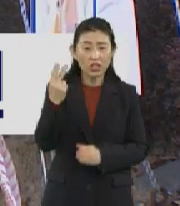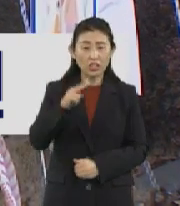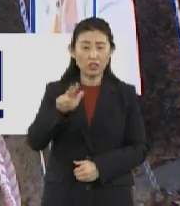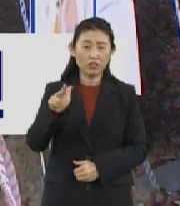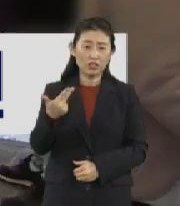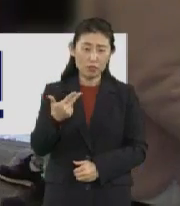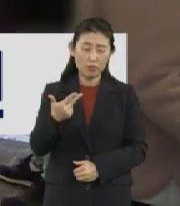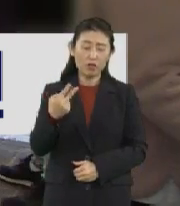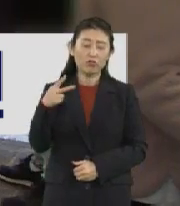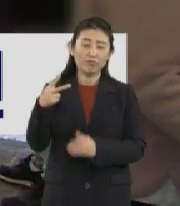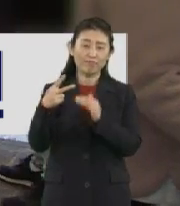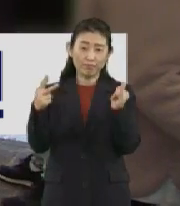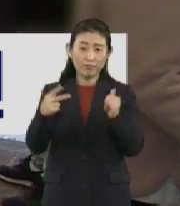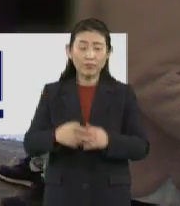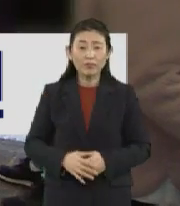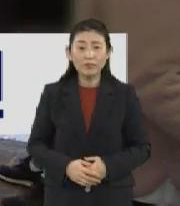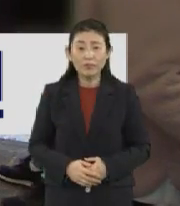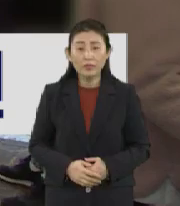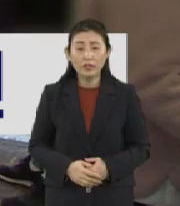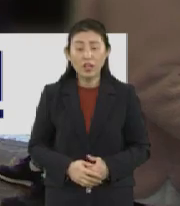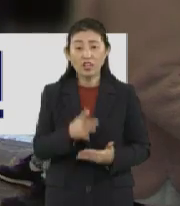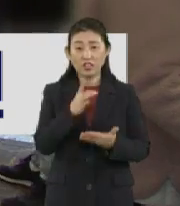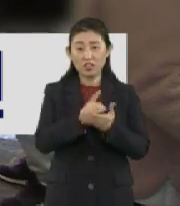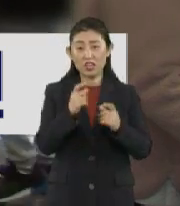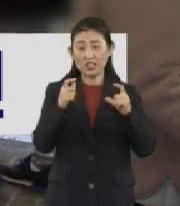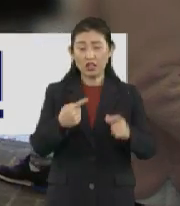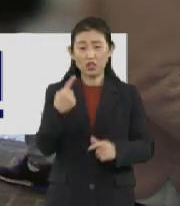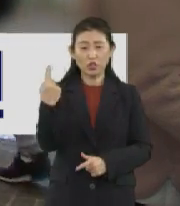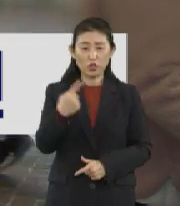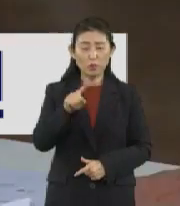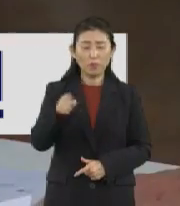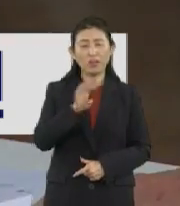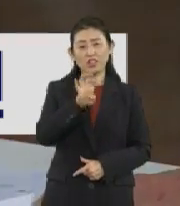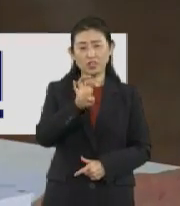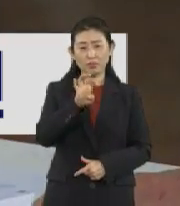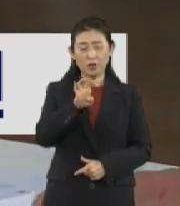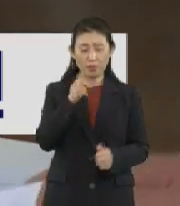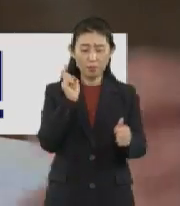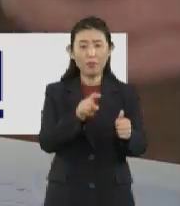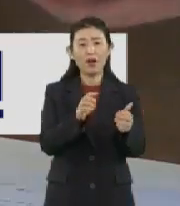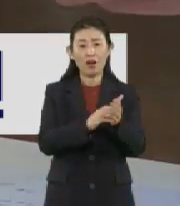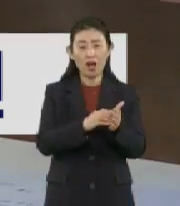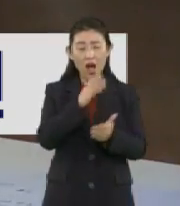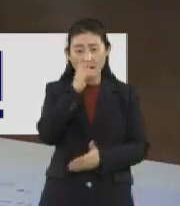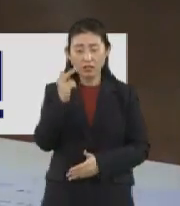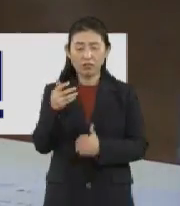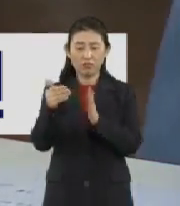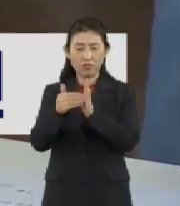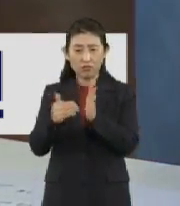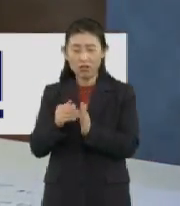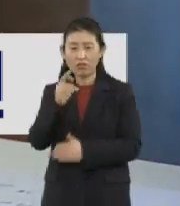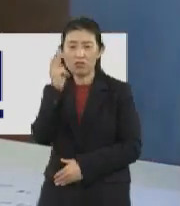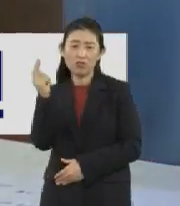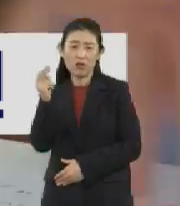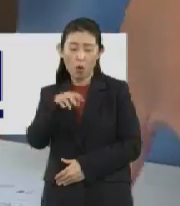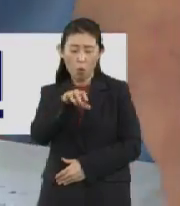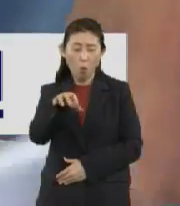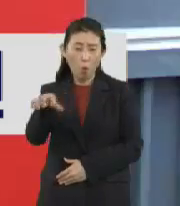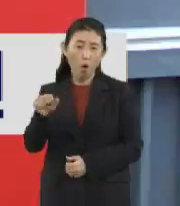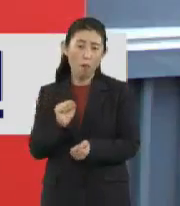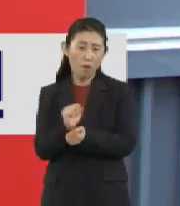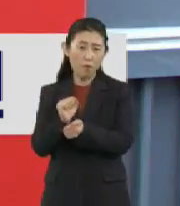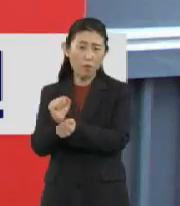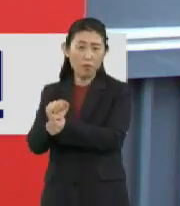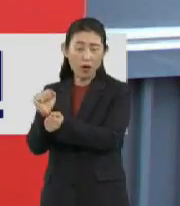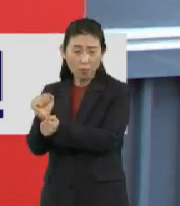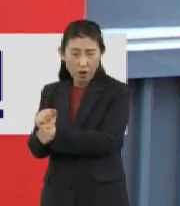2702명이 확진됐습니다 1140명이 확진된 천안을 비롯해 아산과 당진 서산 등 7개